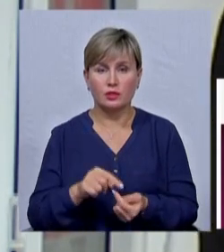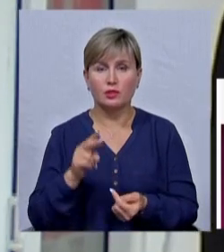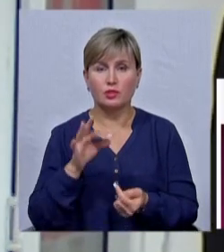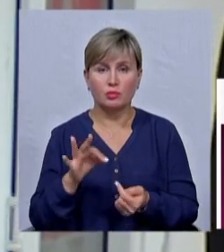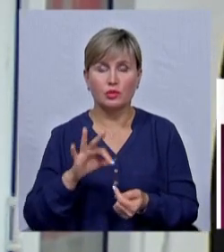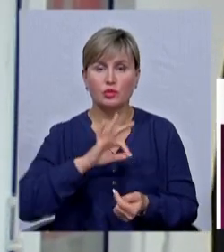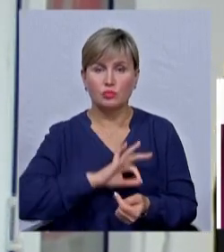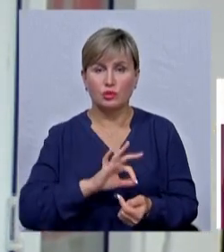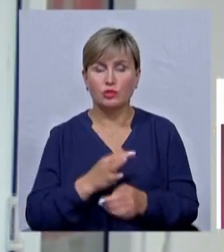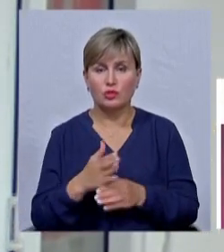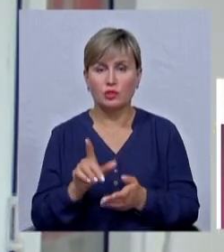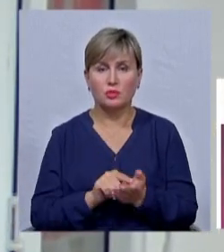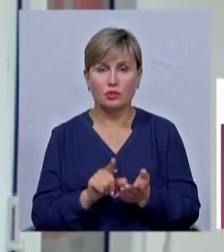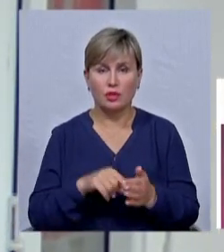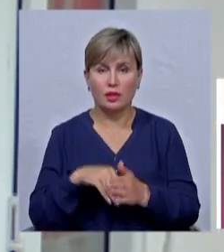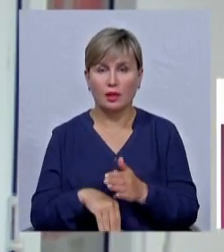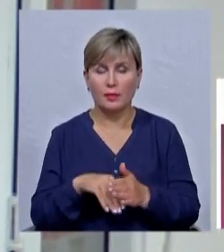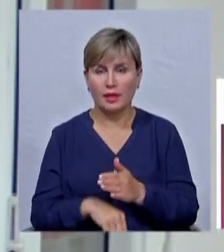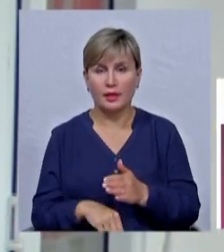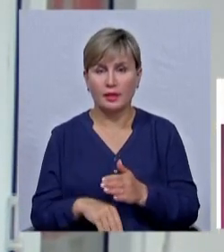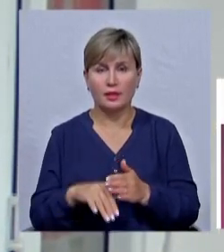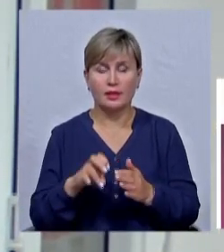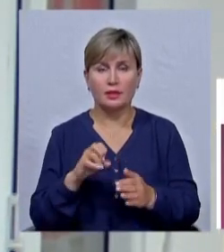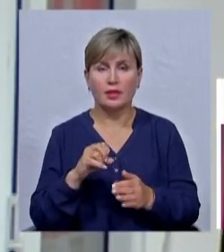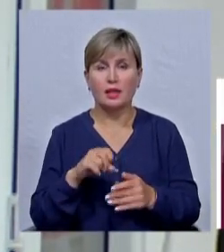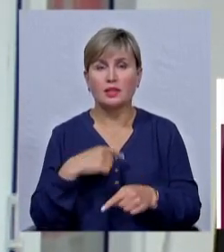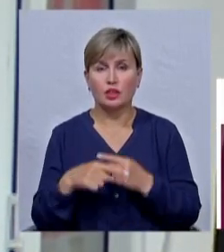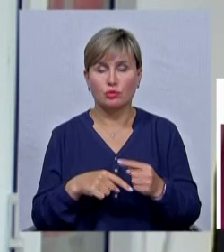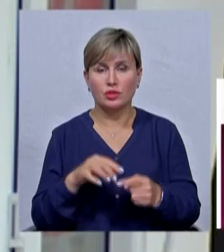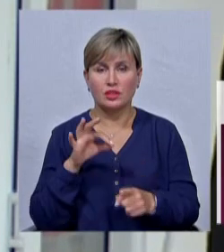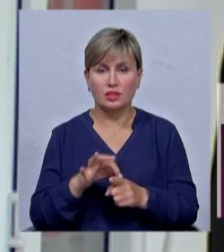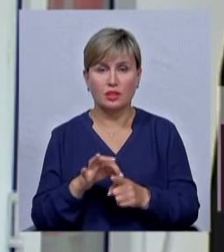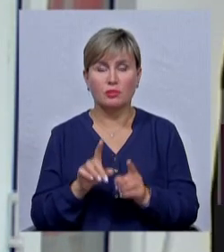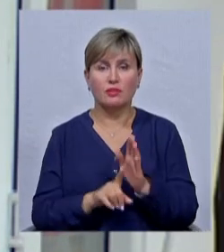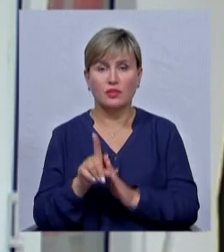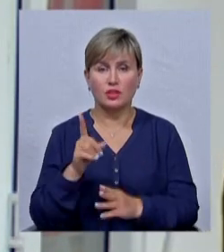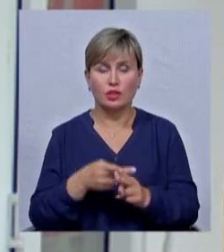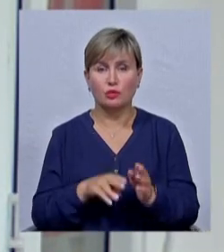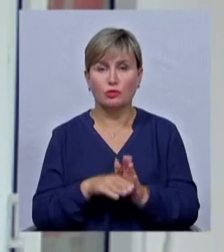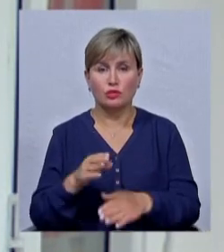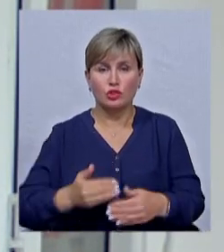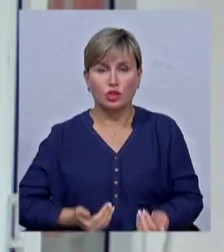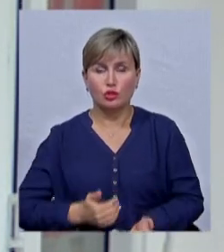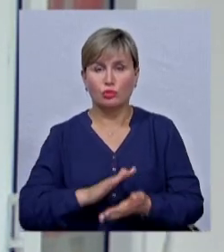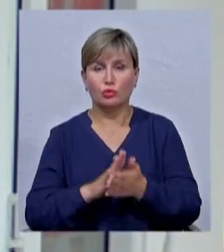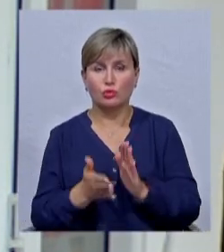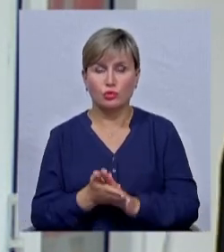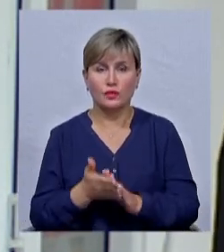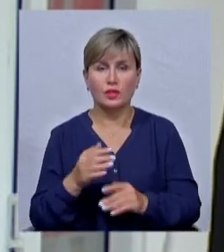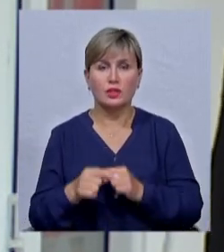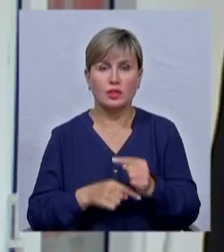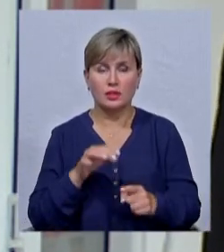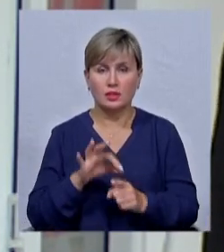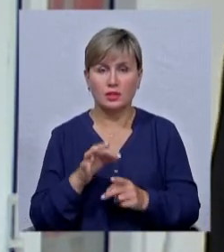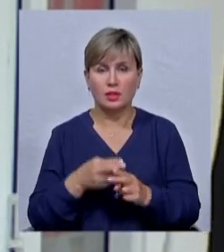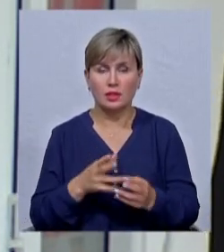использованию части пенсионных накоплений на следующие цели первоначально это улучшение жилищных условий следующая цель